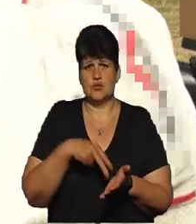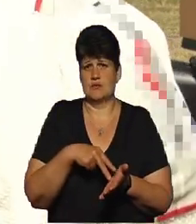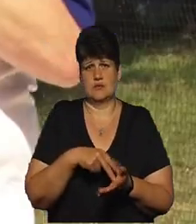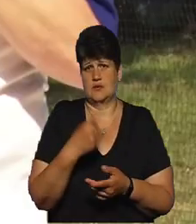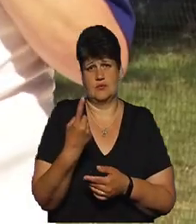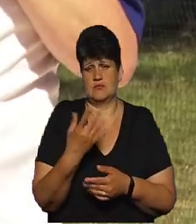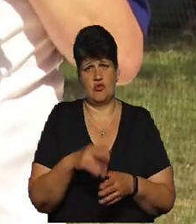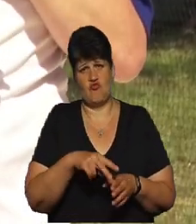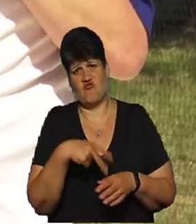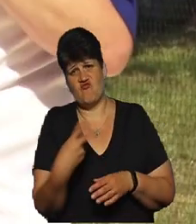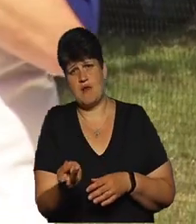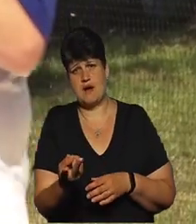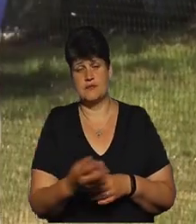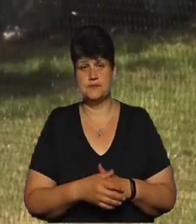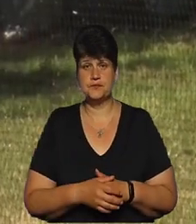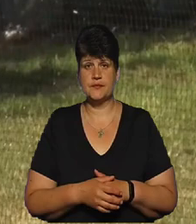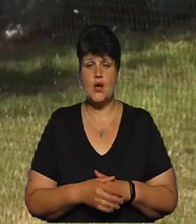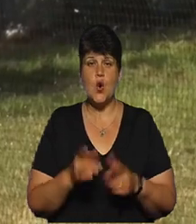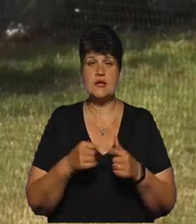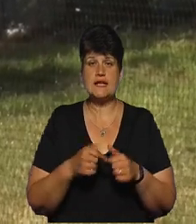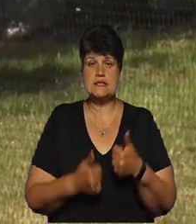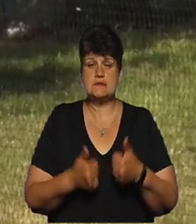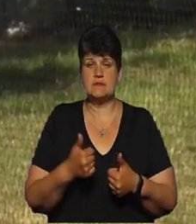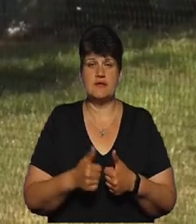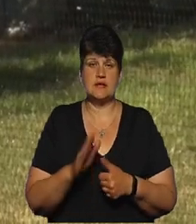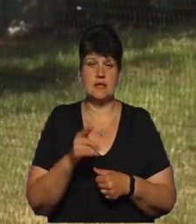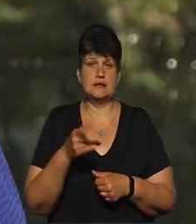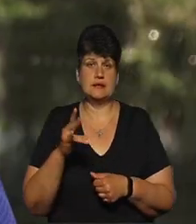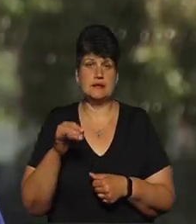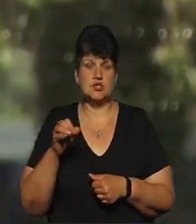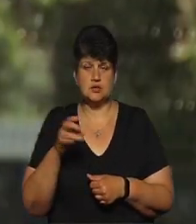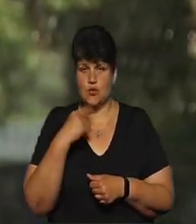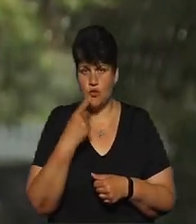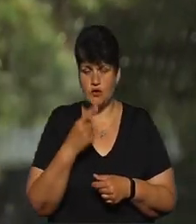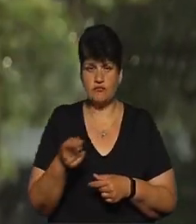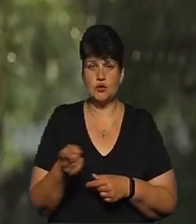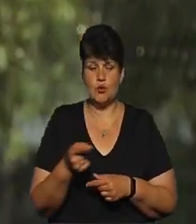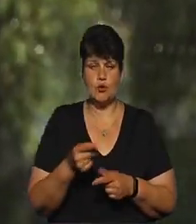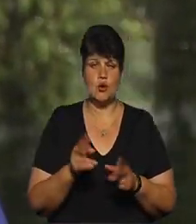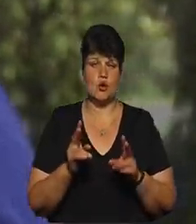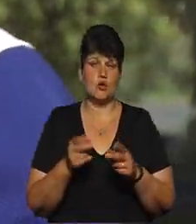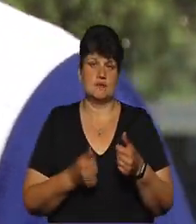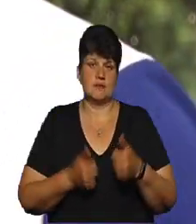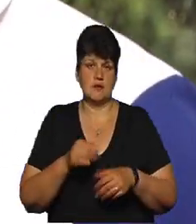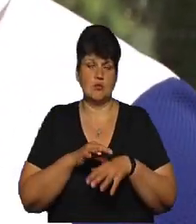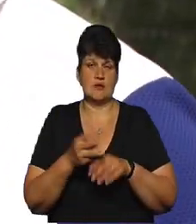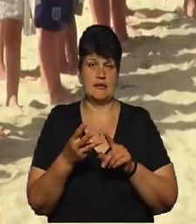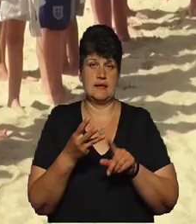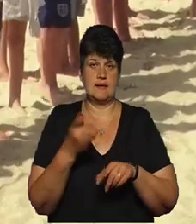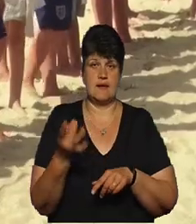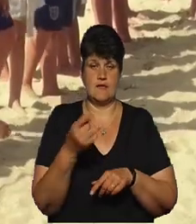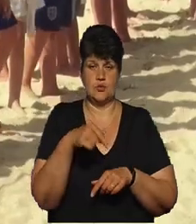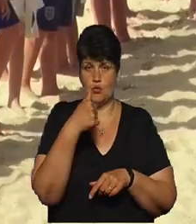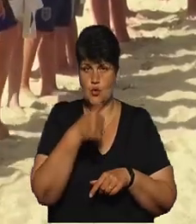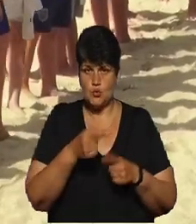впав. Організатор змагань Віталій Гнатишин каже, в Тернополі турнір з пляжного самбо проводять втретє. Цьогоріч його